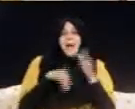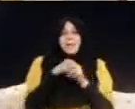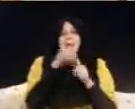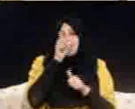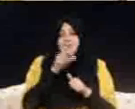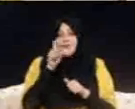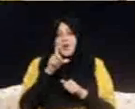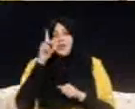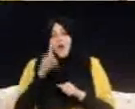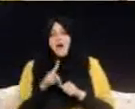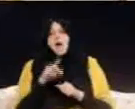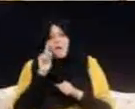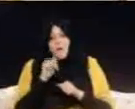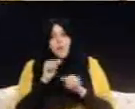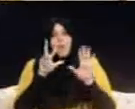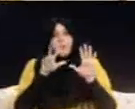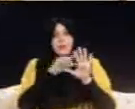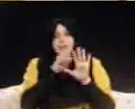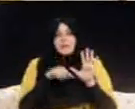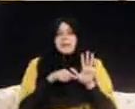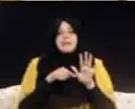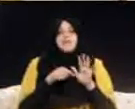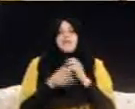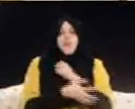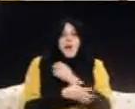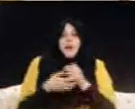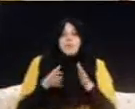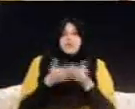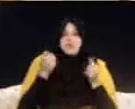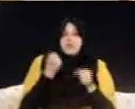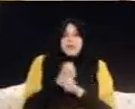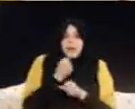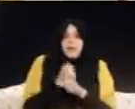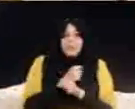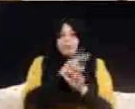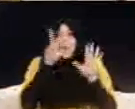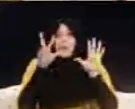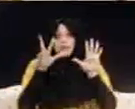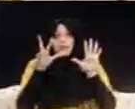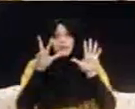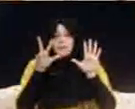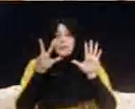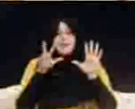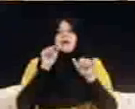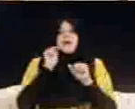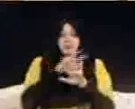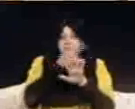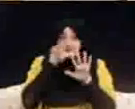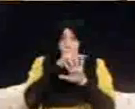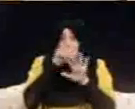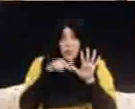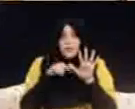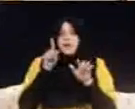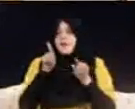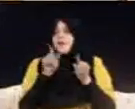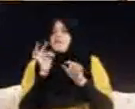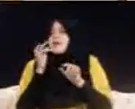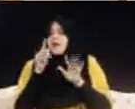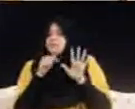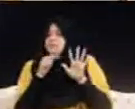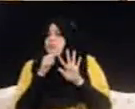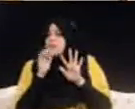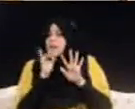سورة التوبة، إنما الصدقات للفقراء والمساكين والعاملين عليها، يعني هذوك الأصناف الثمانية راهم موجودين في سورة